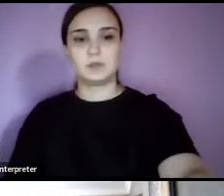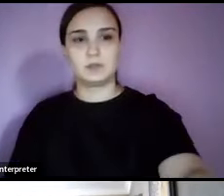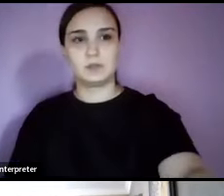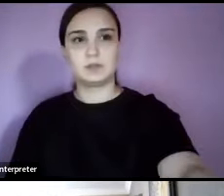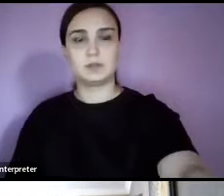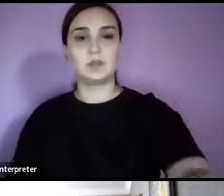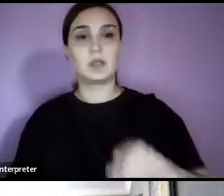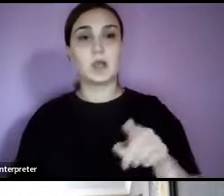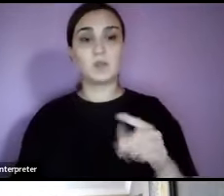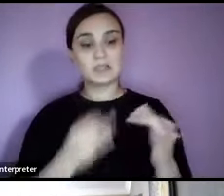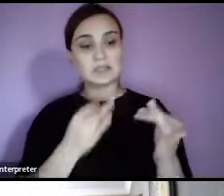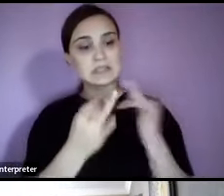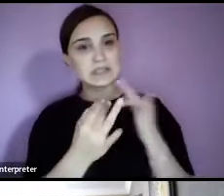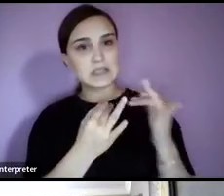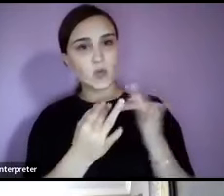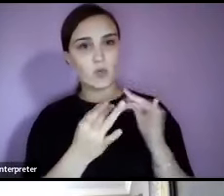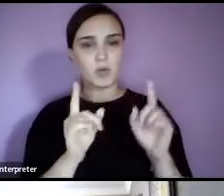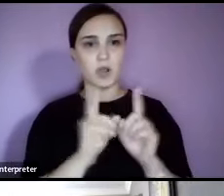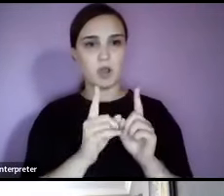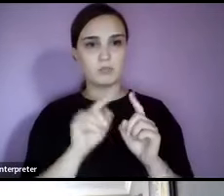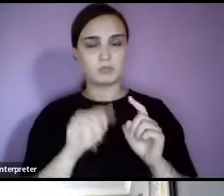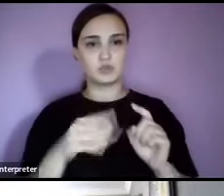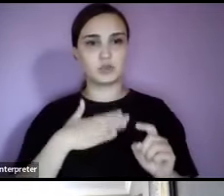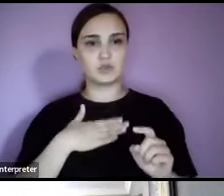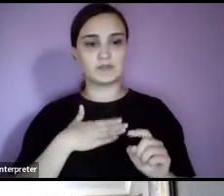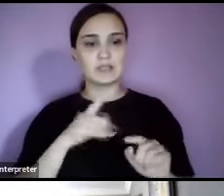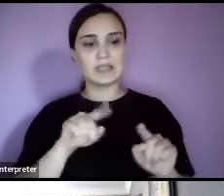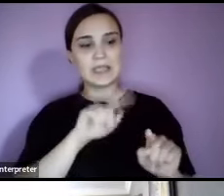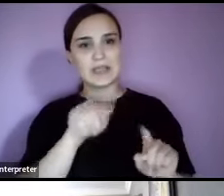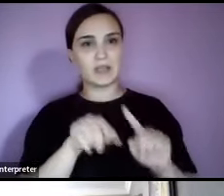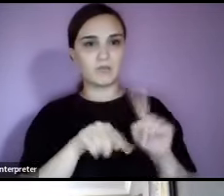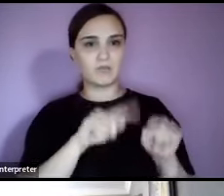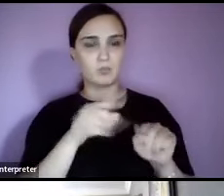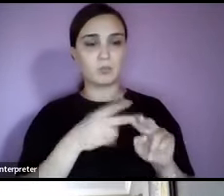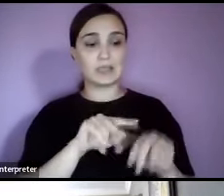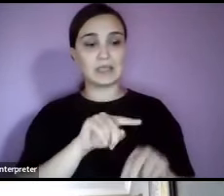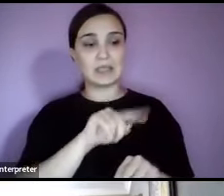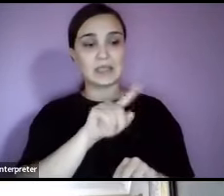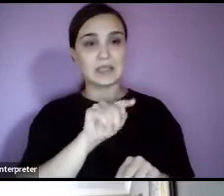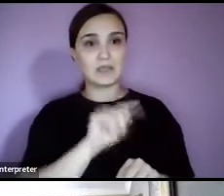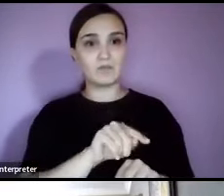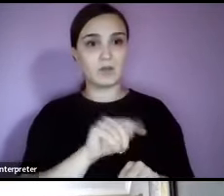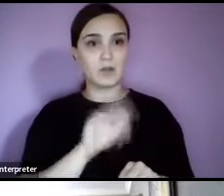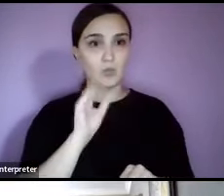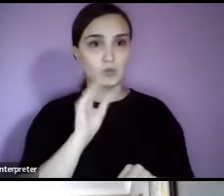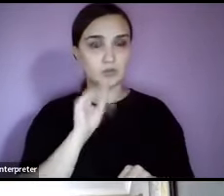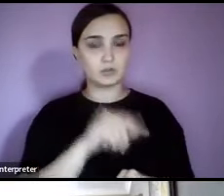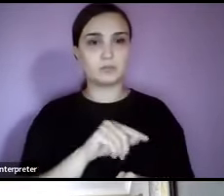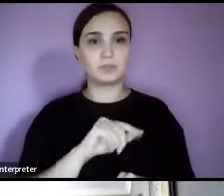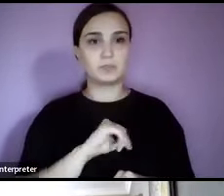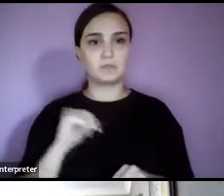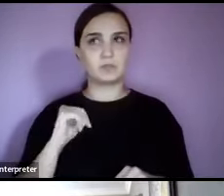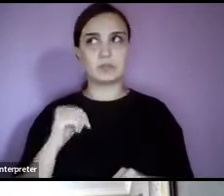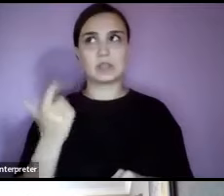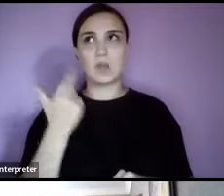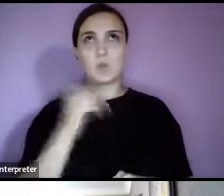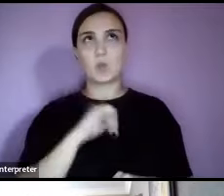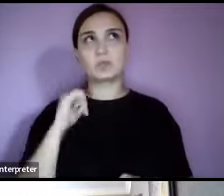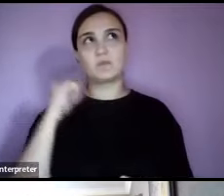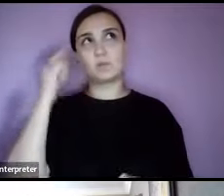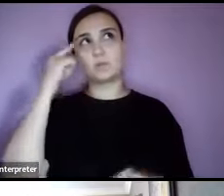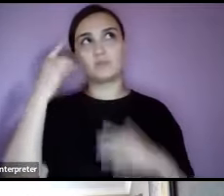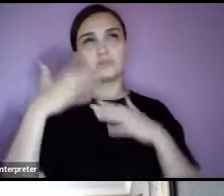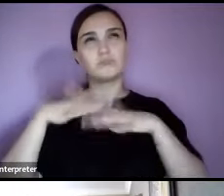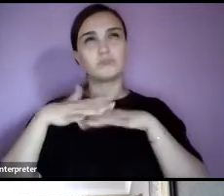ჩვენი მხრიდან კითხვების დასმას, იმიტომ რომ კითხვას როცა უსვამთ ადამიანს, მაშინ ის დამოუკიდებლად ფიქრობს და ზუსტად ეს უწყობს ხელს მეორე პრობლემის